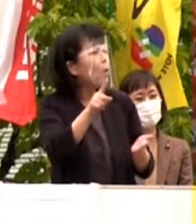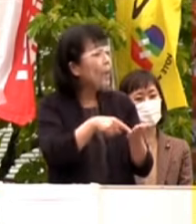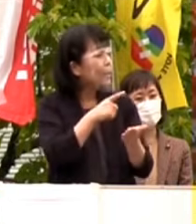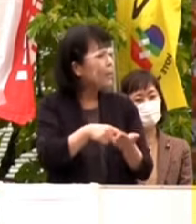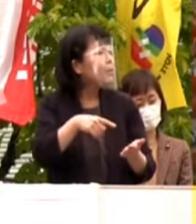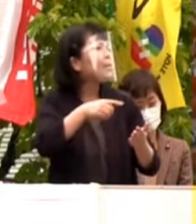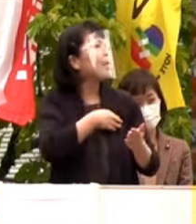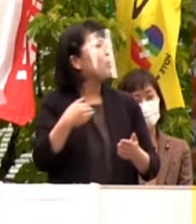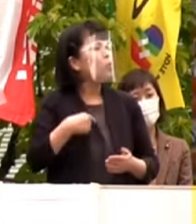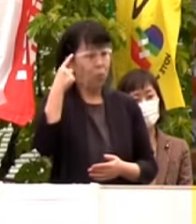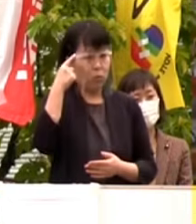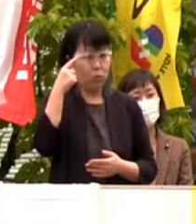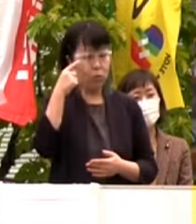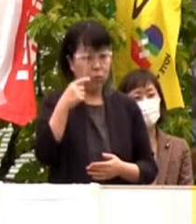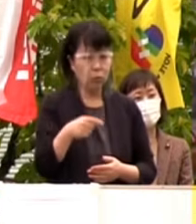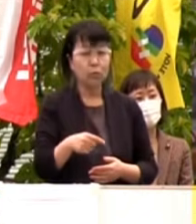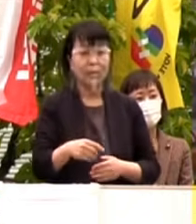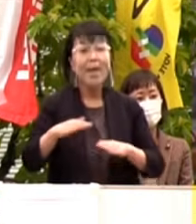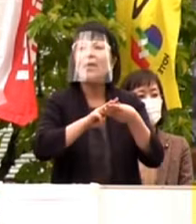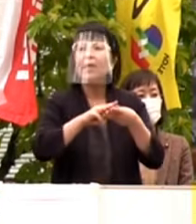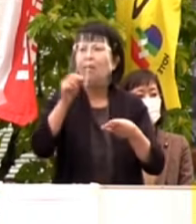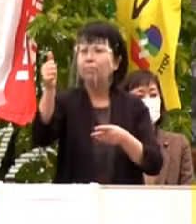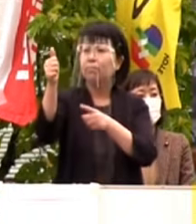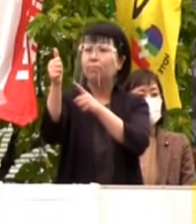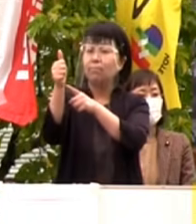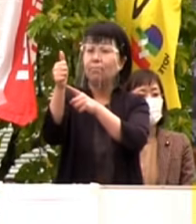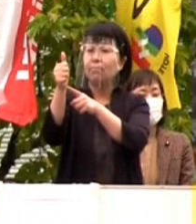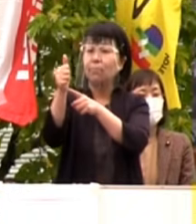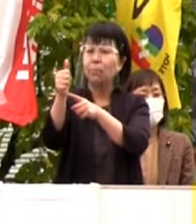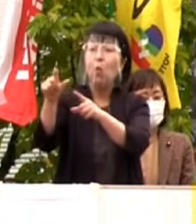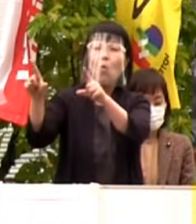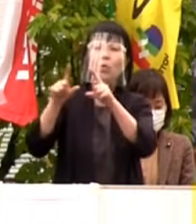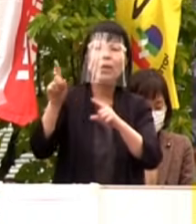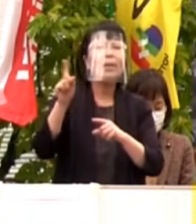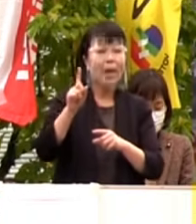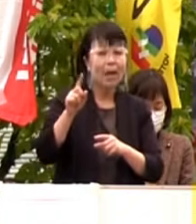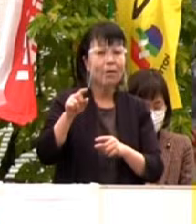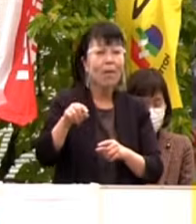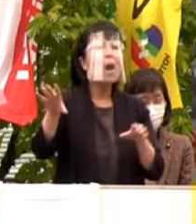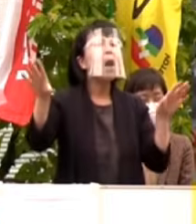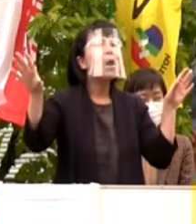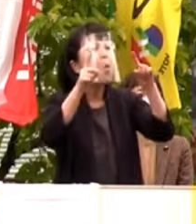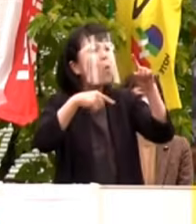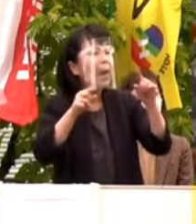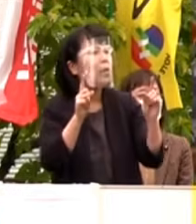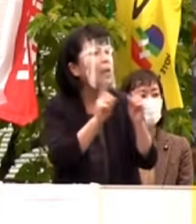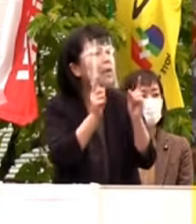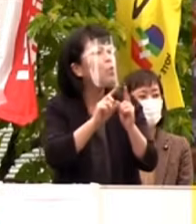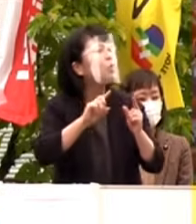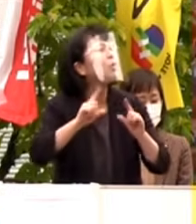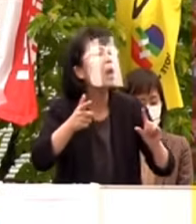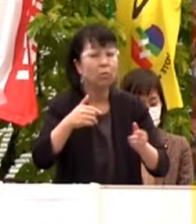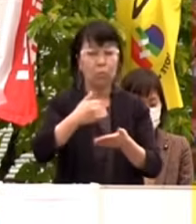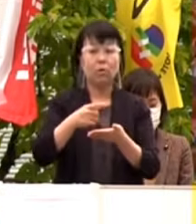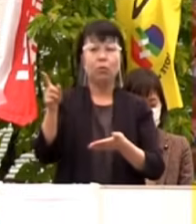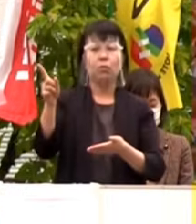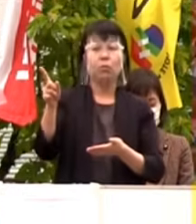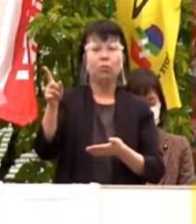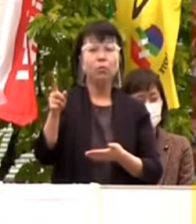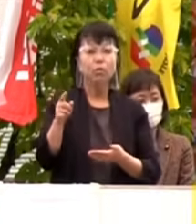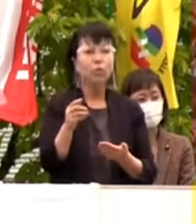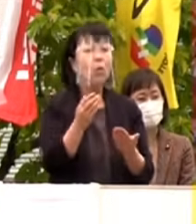記者さんにやったところ、なんて答えたか。情報公開の対象にいたしませんって言うんです。格差を見えるようにするど